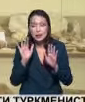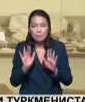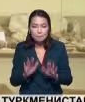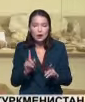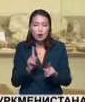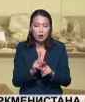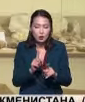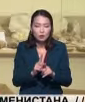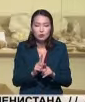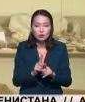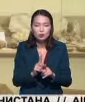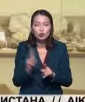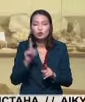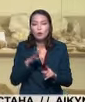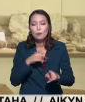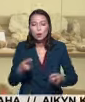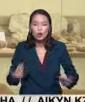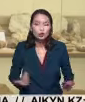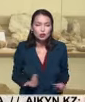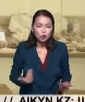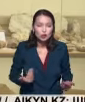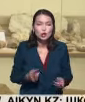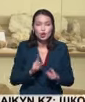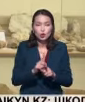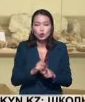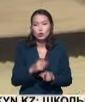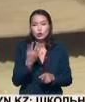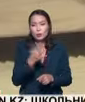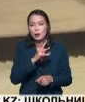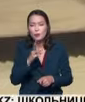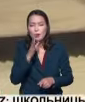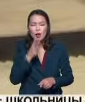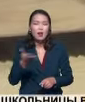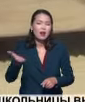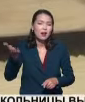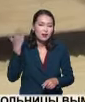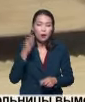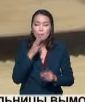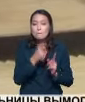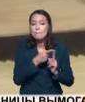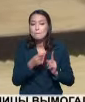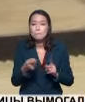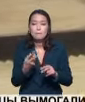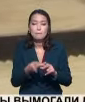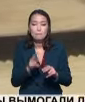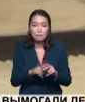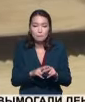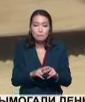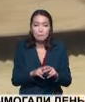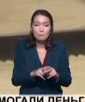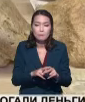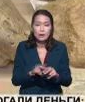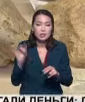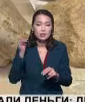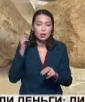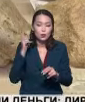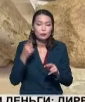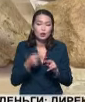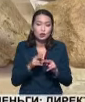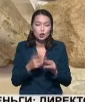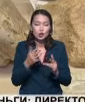аммонита, обитавшие 145 миллионов лет назад мелового периода. Пока любимая коллекция занимает стену офиса, но через несколько